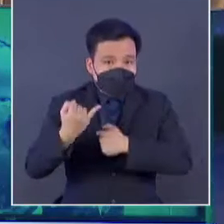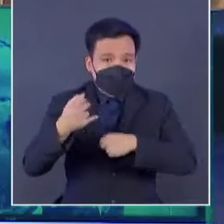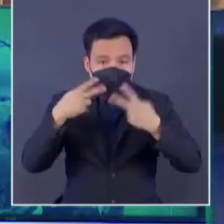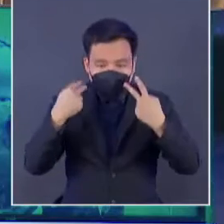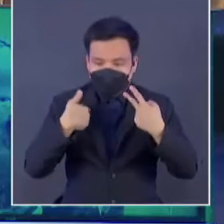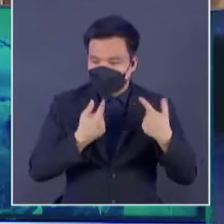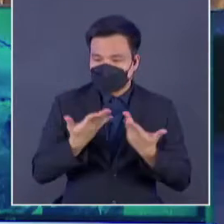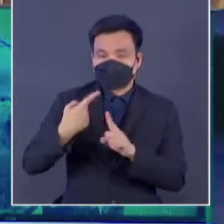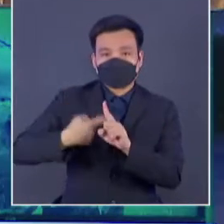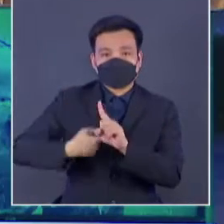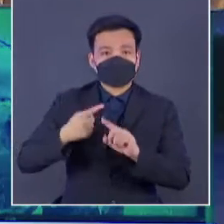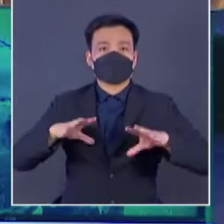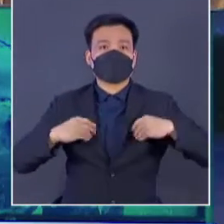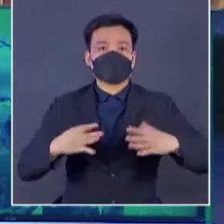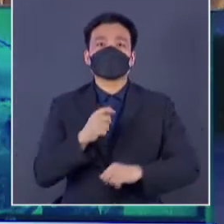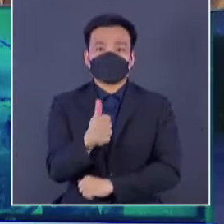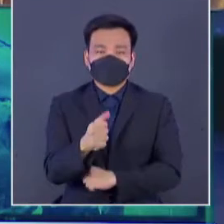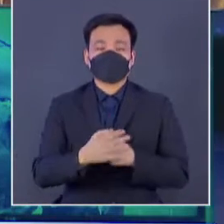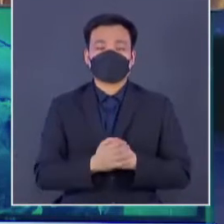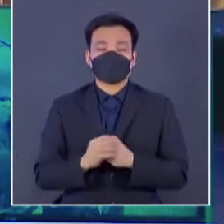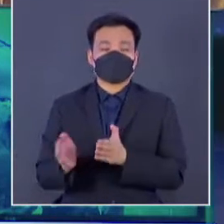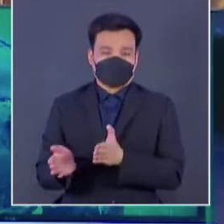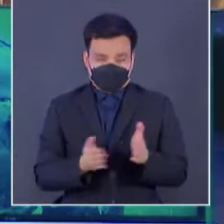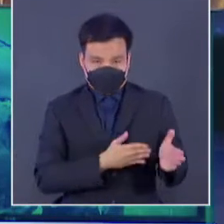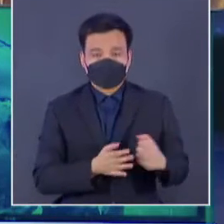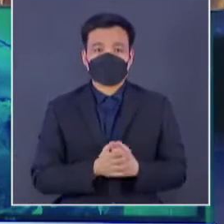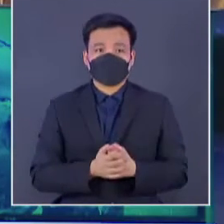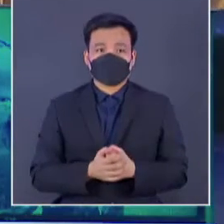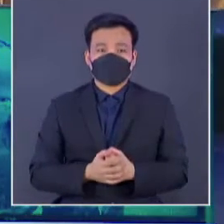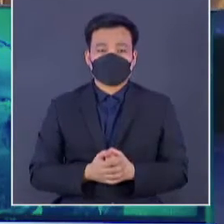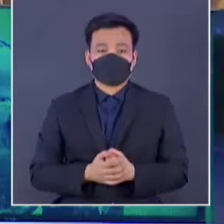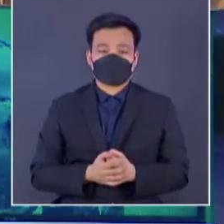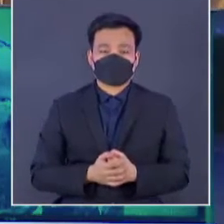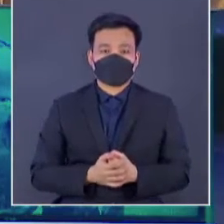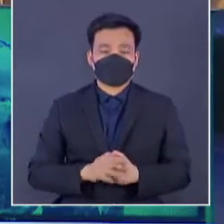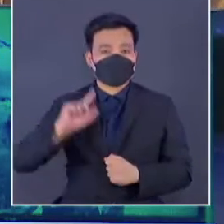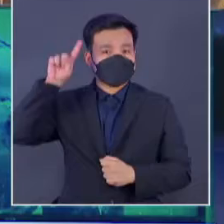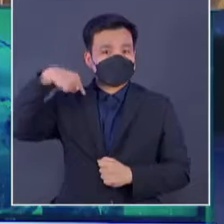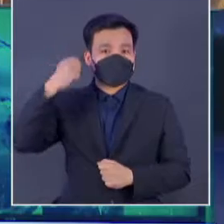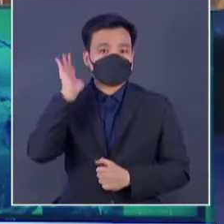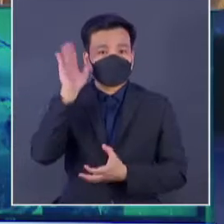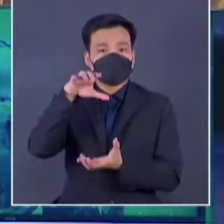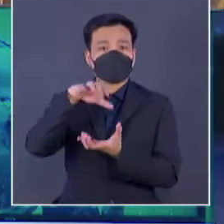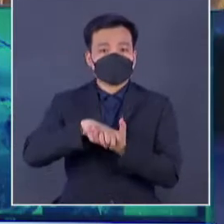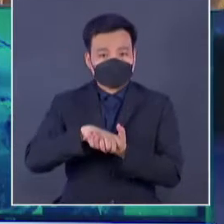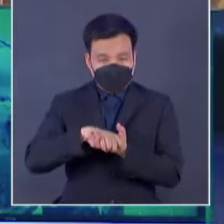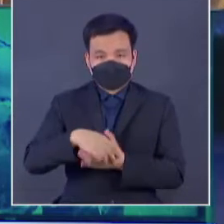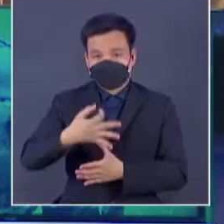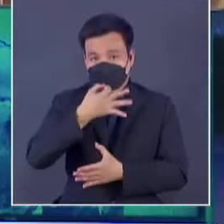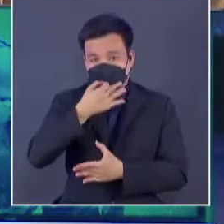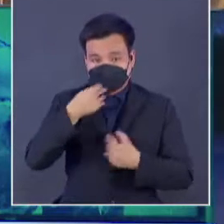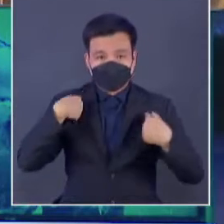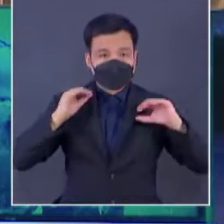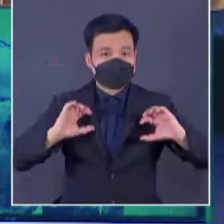พาไปที่จังหวัดสตูลครับสองสามีภรรยาเป็นข้าราชการครับก็พักอยู่ที่บ้านพักครับจู่ๆมีชายชะกันบุกมาถึงหน้าบ้